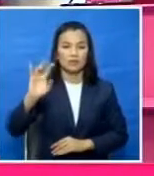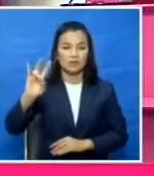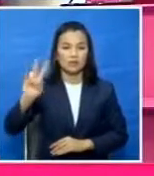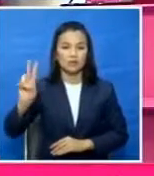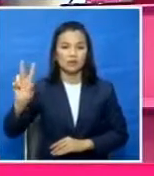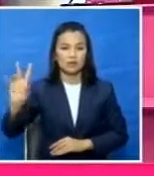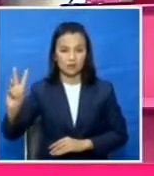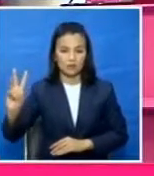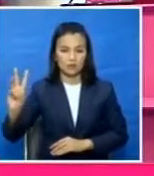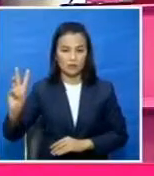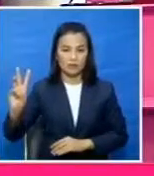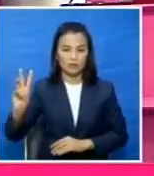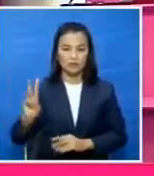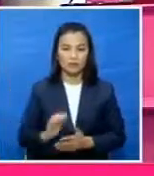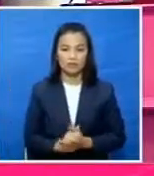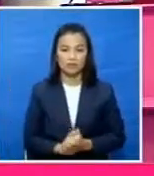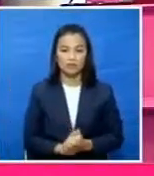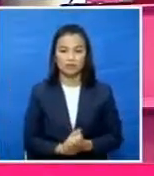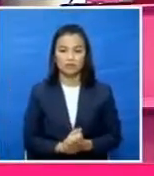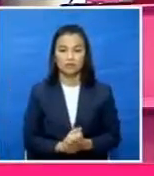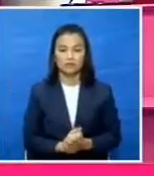4980726